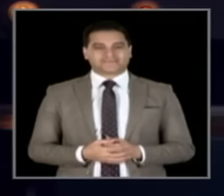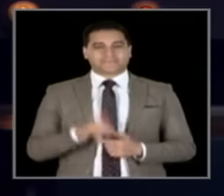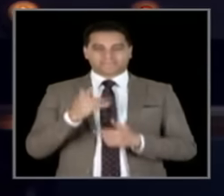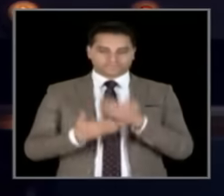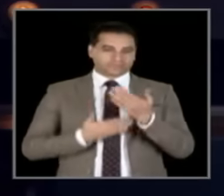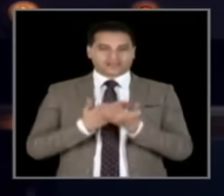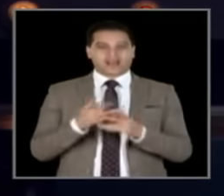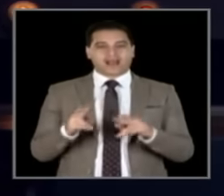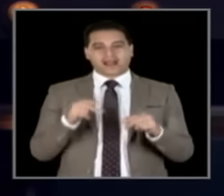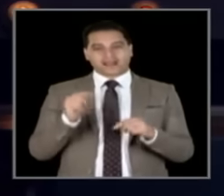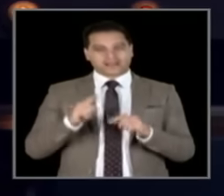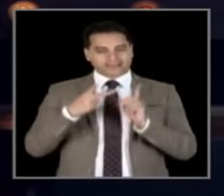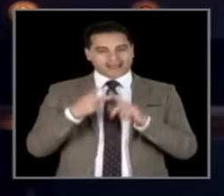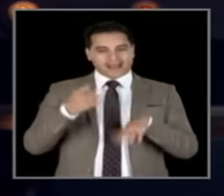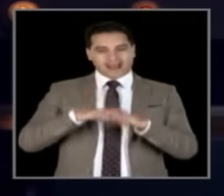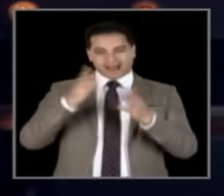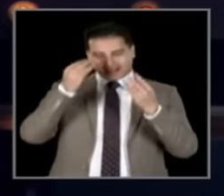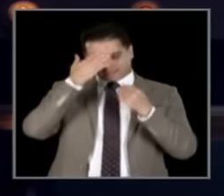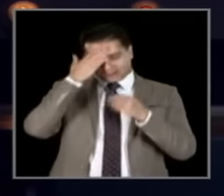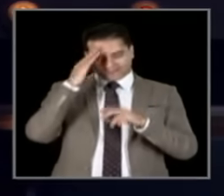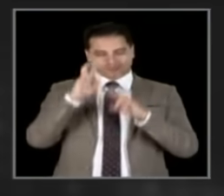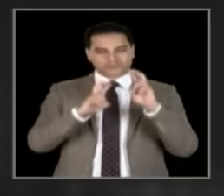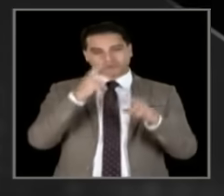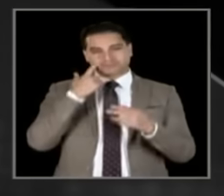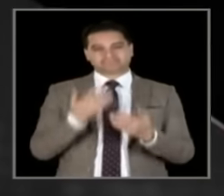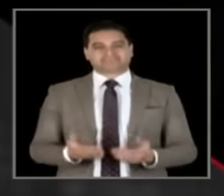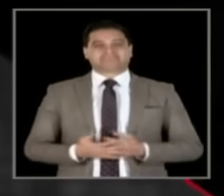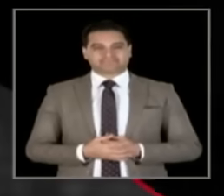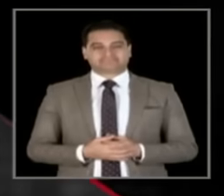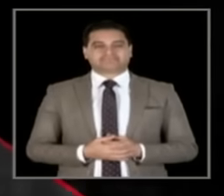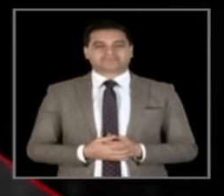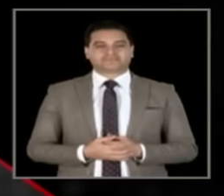نرجع لحلقه النهارده والفقره الثانيه، فقره المعرفه.